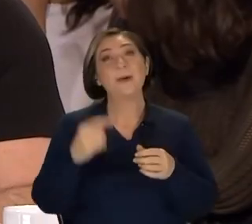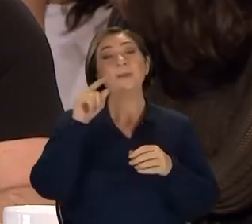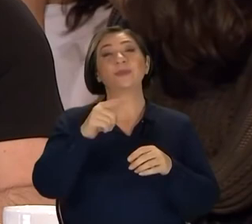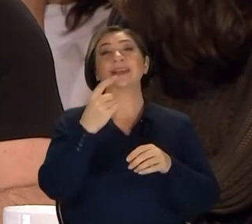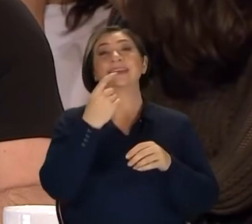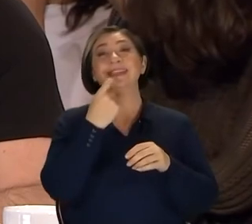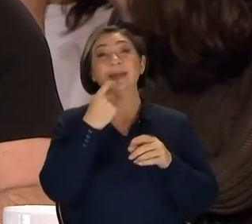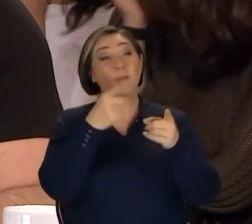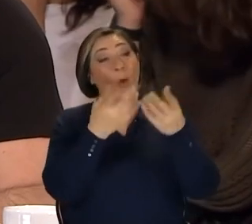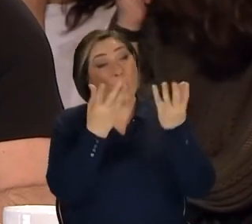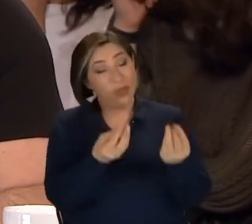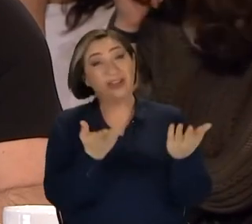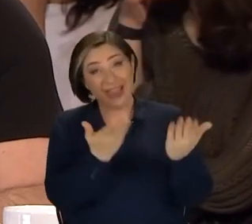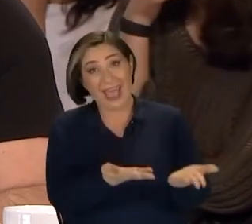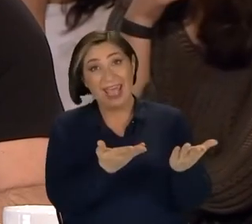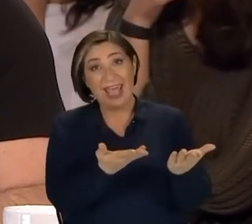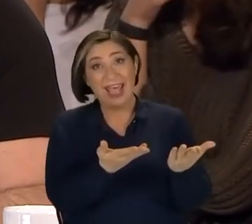çağda bunlar oluyor da.